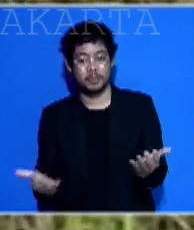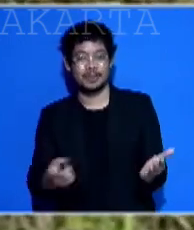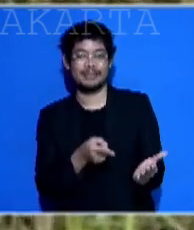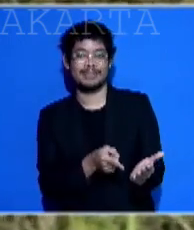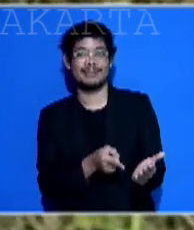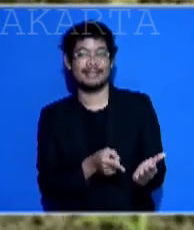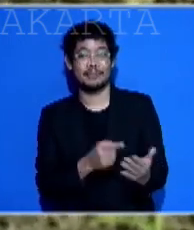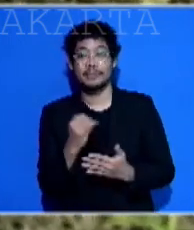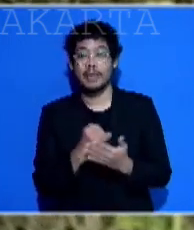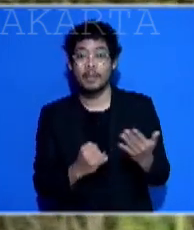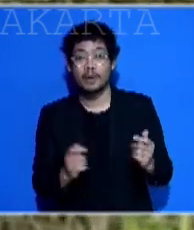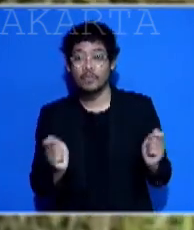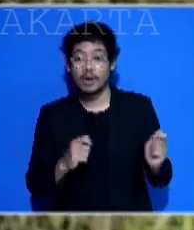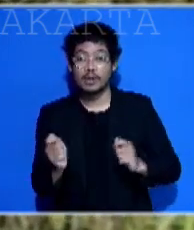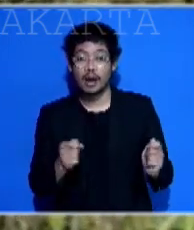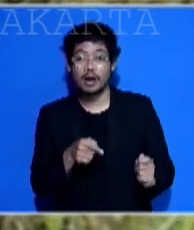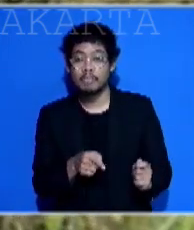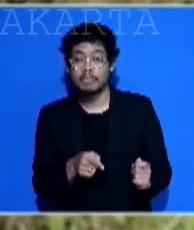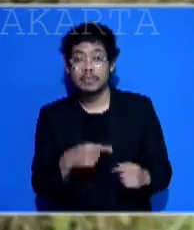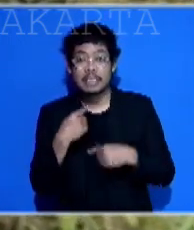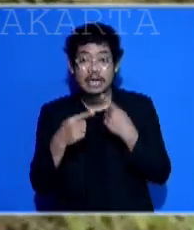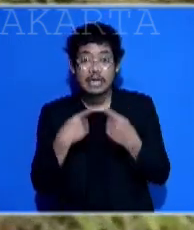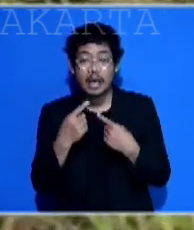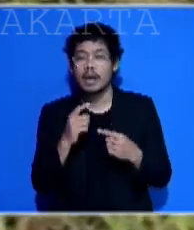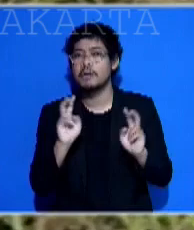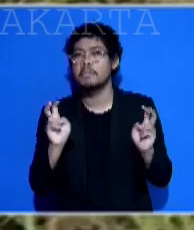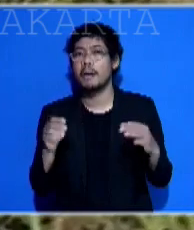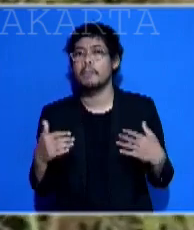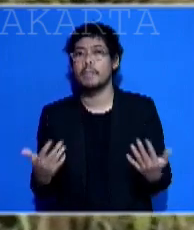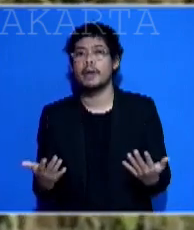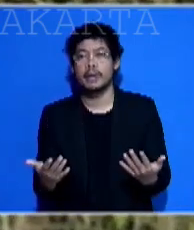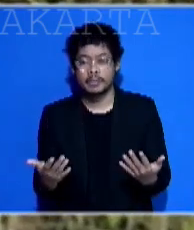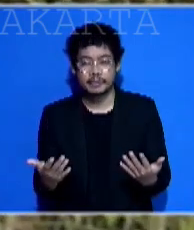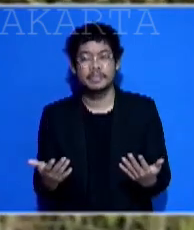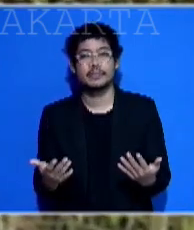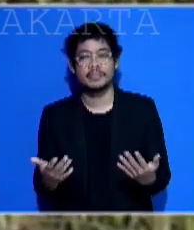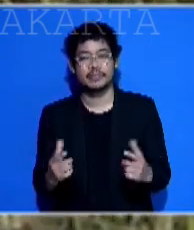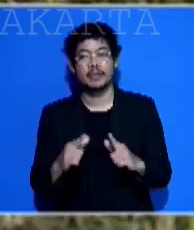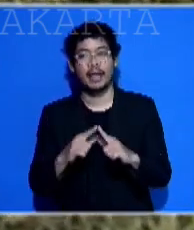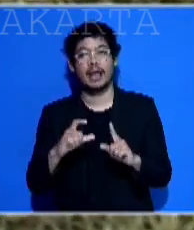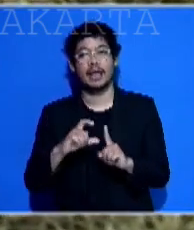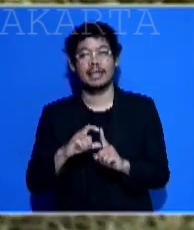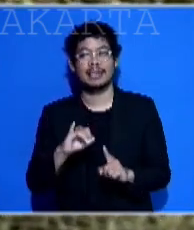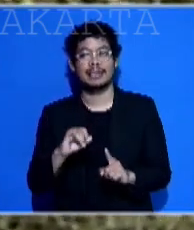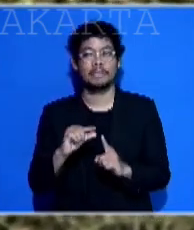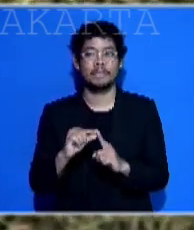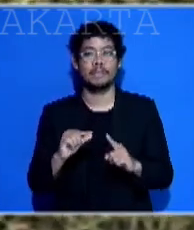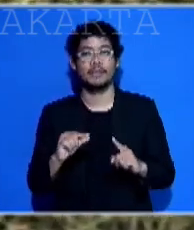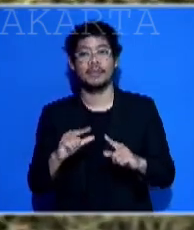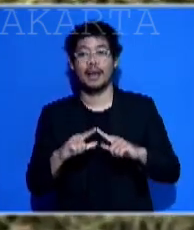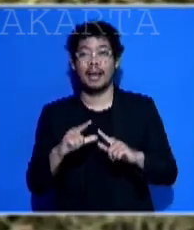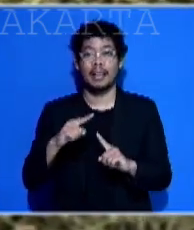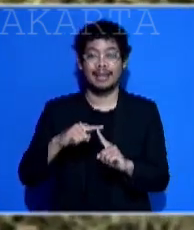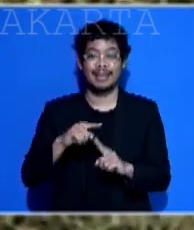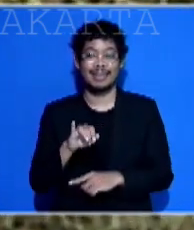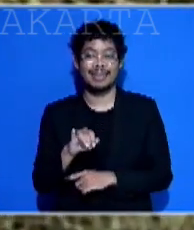wayang menika. Gambar wayang menika nyariosaken menapa, Pak? Nek niki jejeran ya Dipati sing riki, nek sing mriku Ngestina. Nggih. Nek